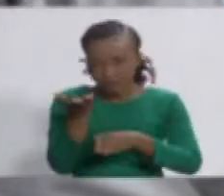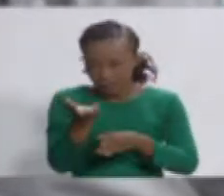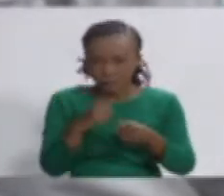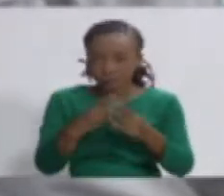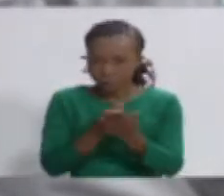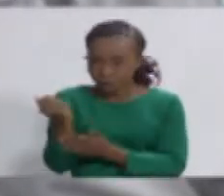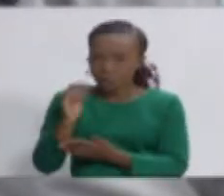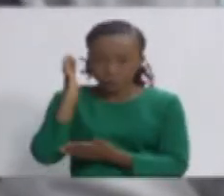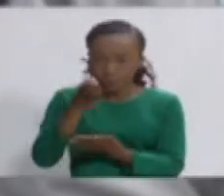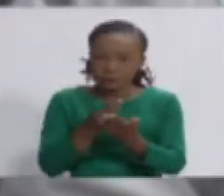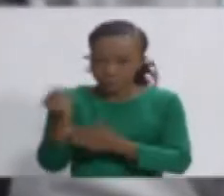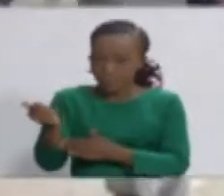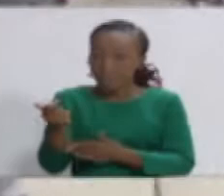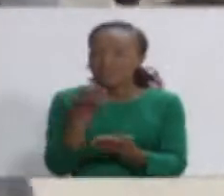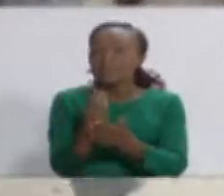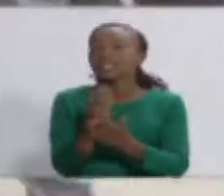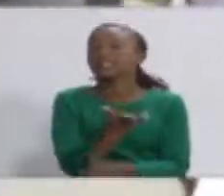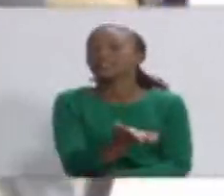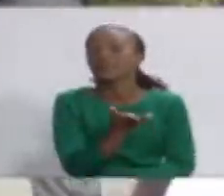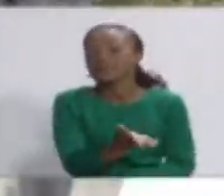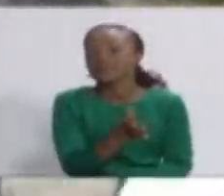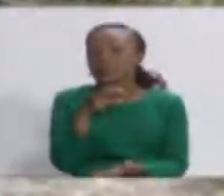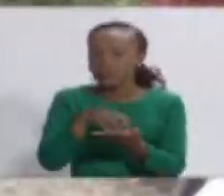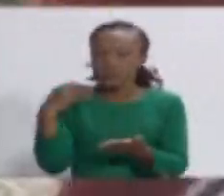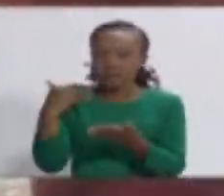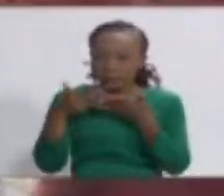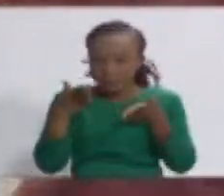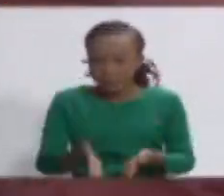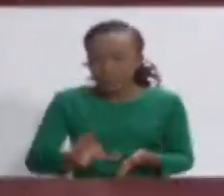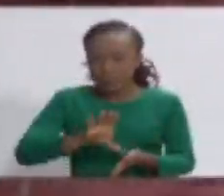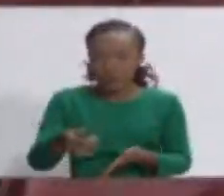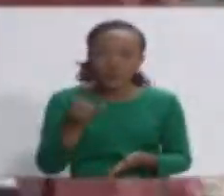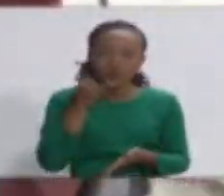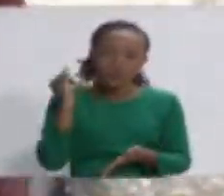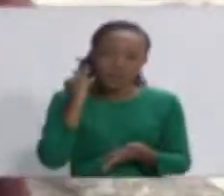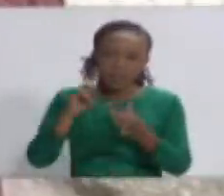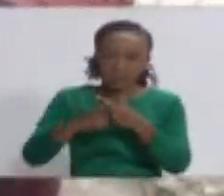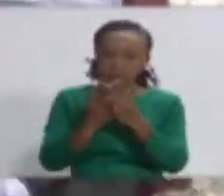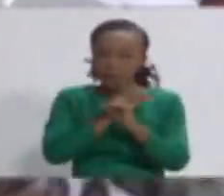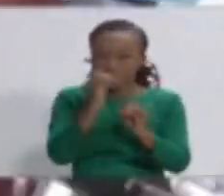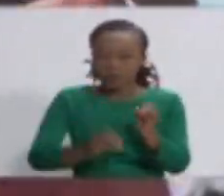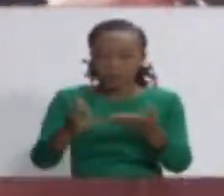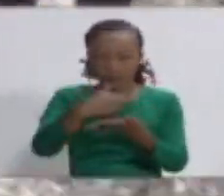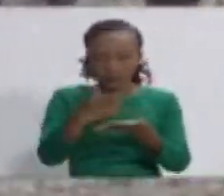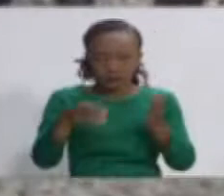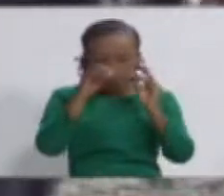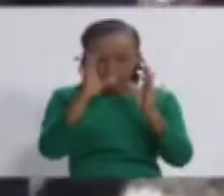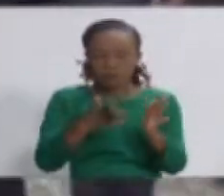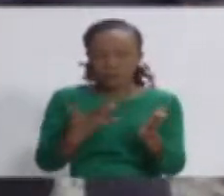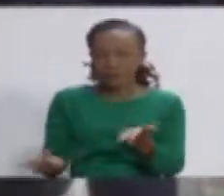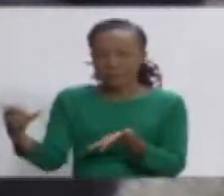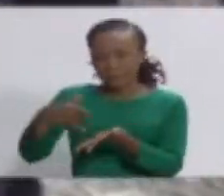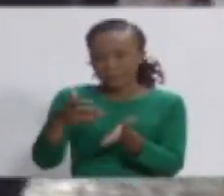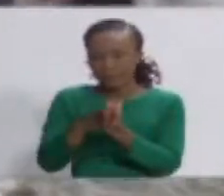And they shall be paid because the money is available. Hadi kufikia sasa, kaunti ya Nakuru imeanza rasmi kusajili walimu wanaotaka kujihusisha